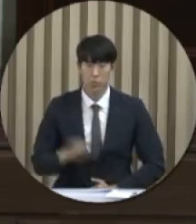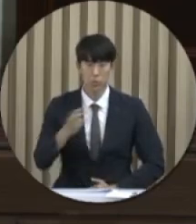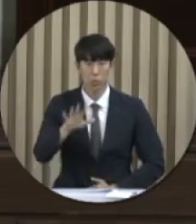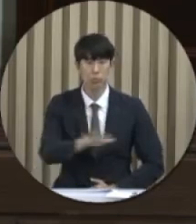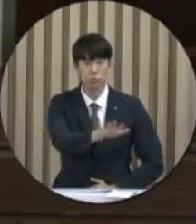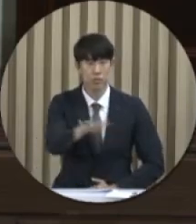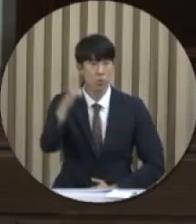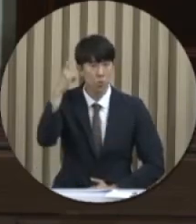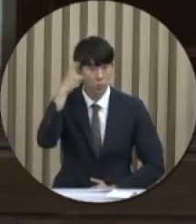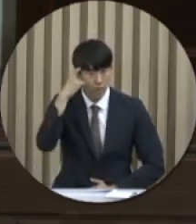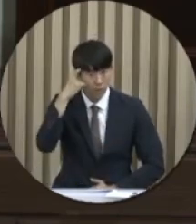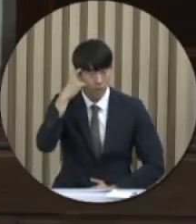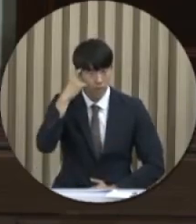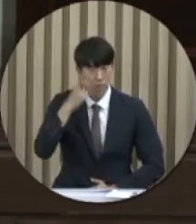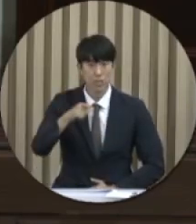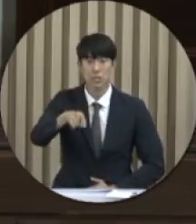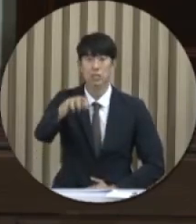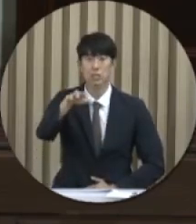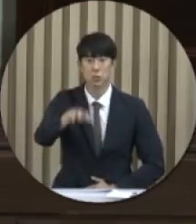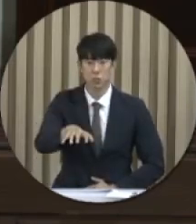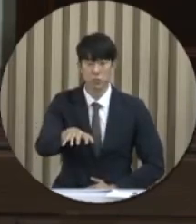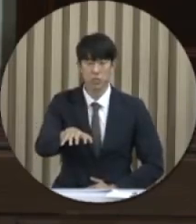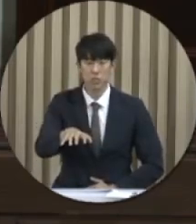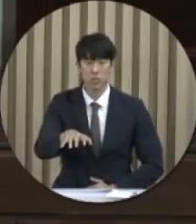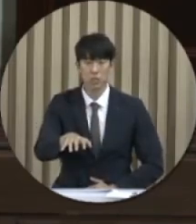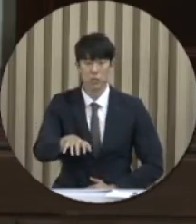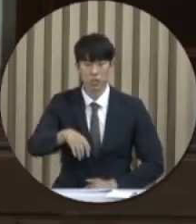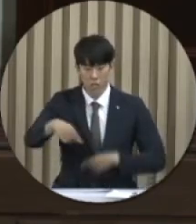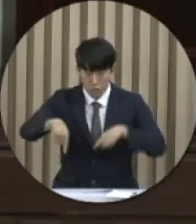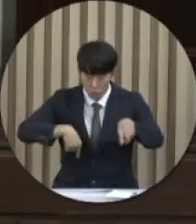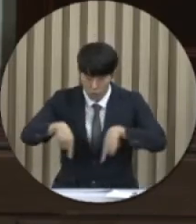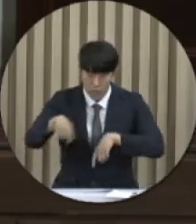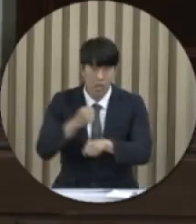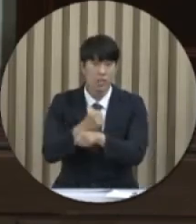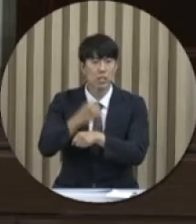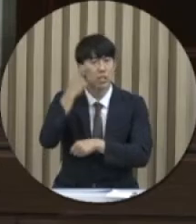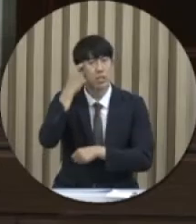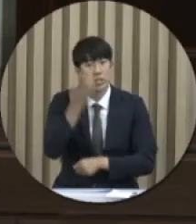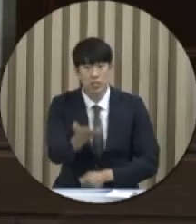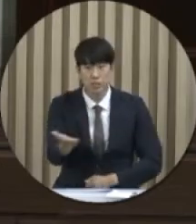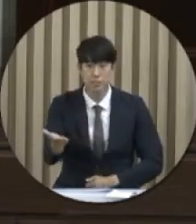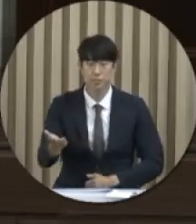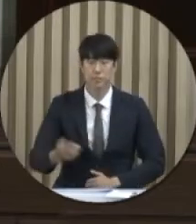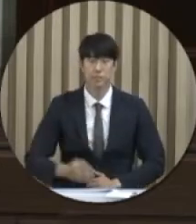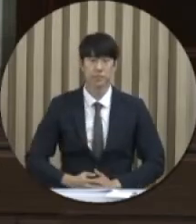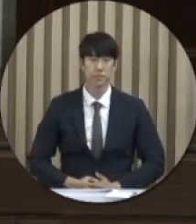우리는 왜 이곳에서 정치를 하고 있을까요?